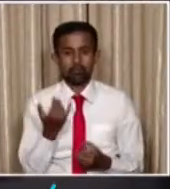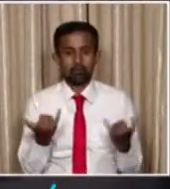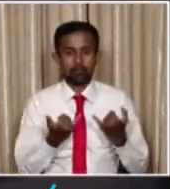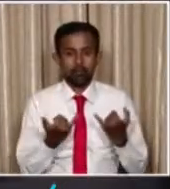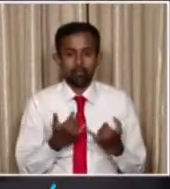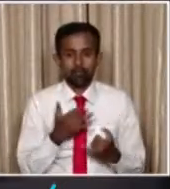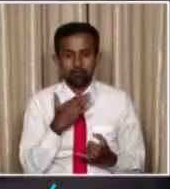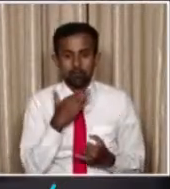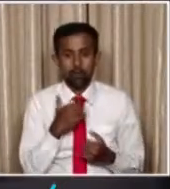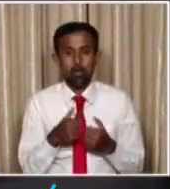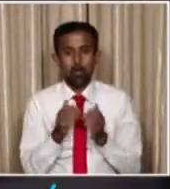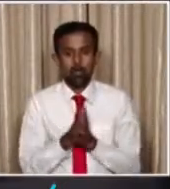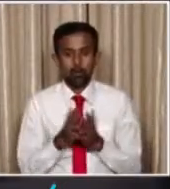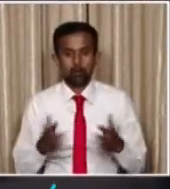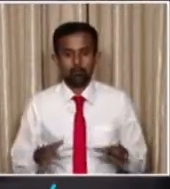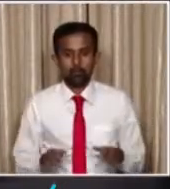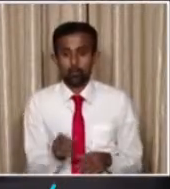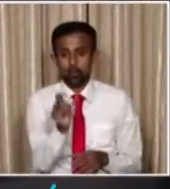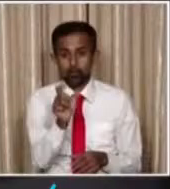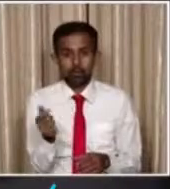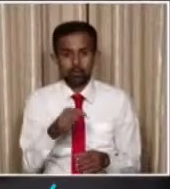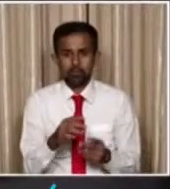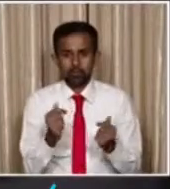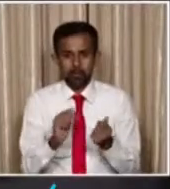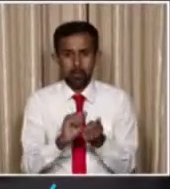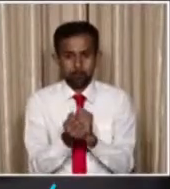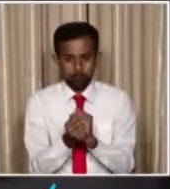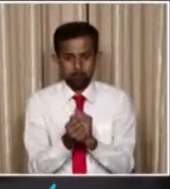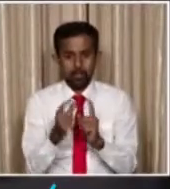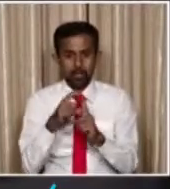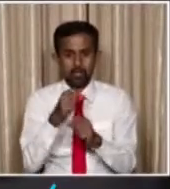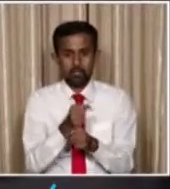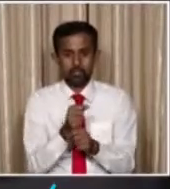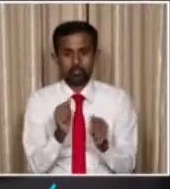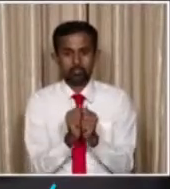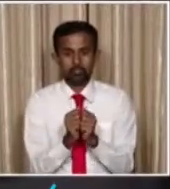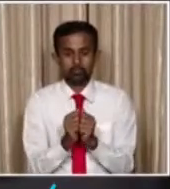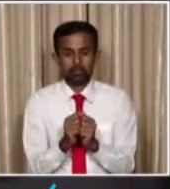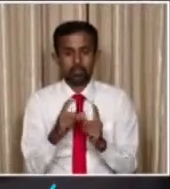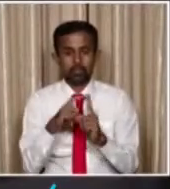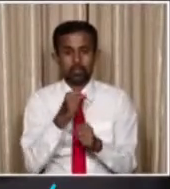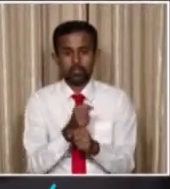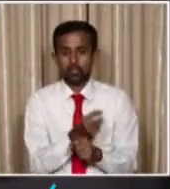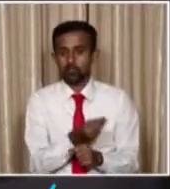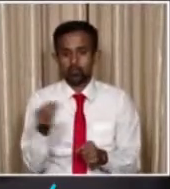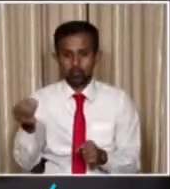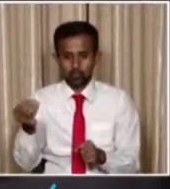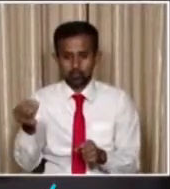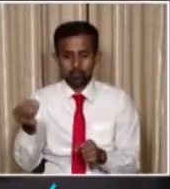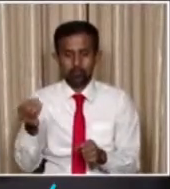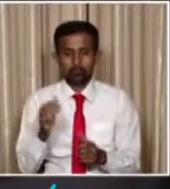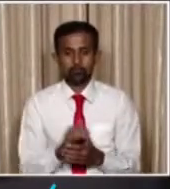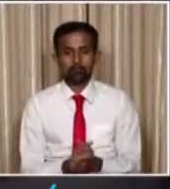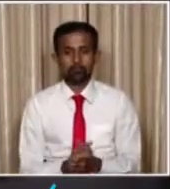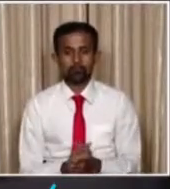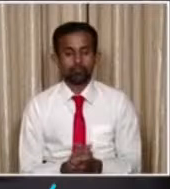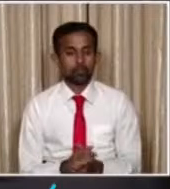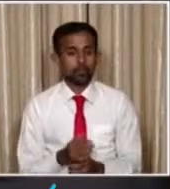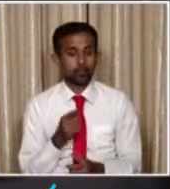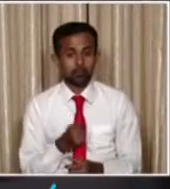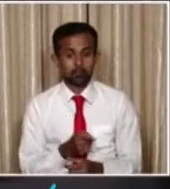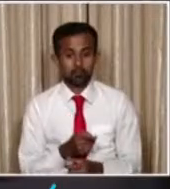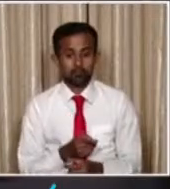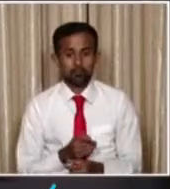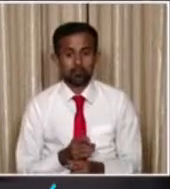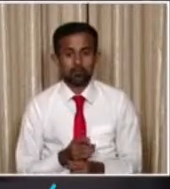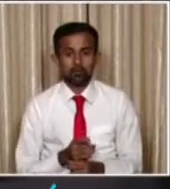තමයි මේ සියල්ලම සිද්ධ වෙන්නේ. හැබැයි ඔබතුමා ආපු ගම ඒක වෙනස් කරා. DG ගේ රාජකාරිය DG ට දුන්න ඔබතුමා. ඒ නිසා මෙතනදී විශේෂයෙන්